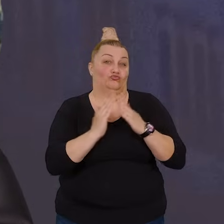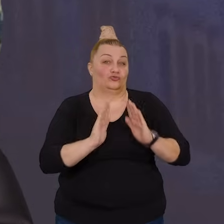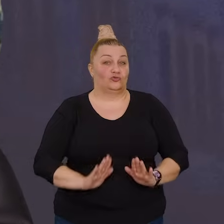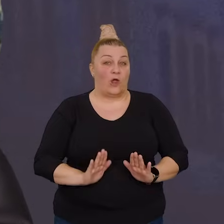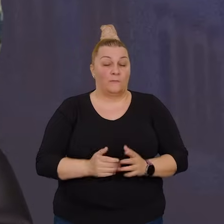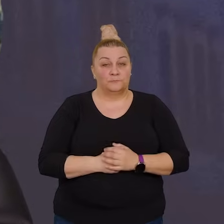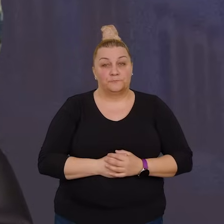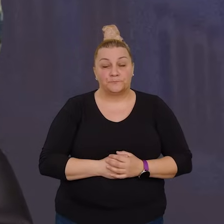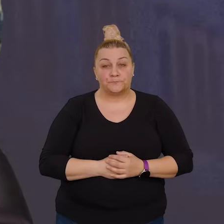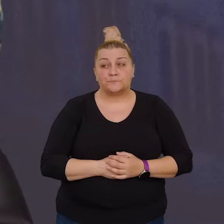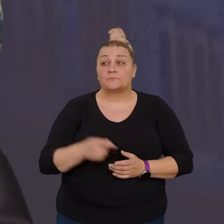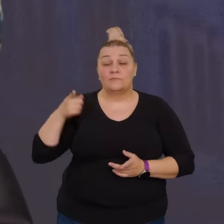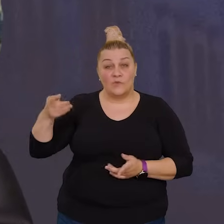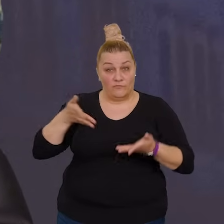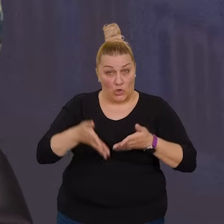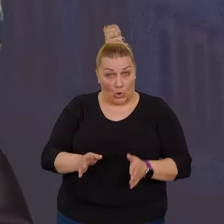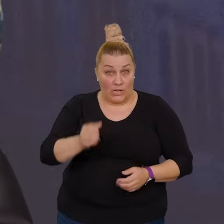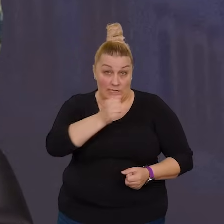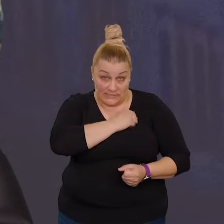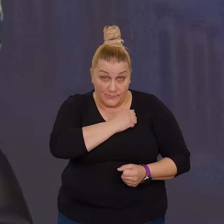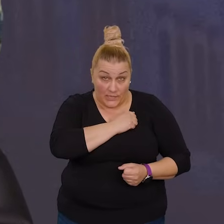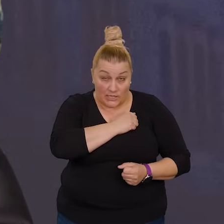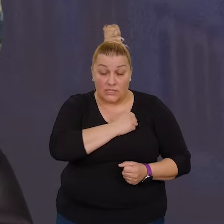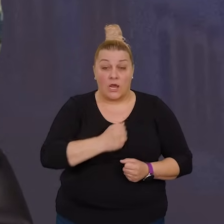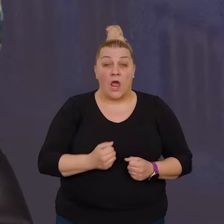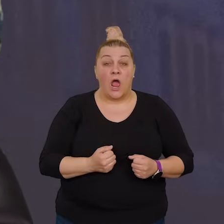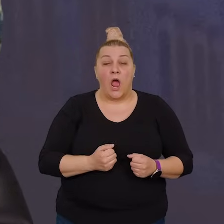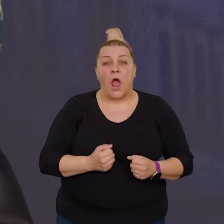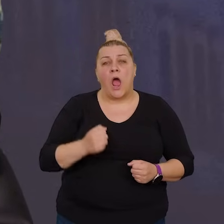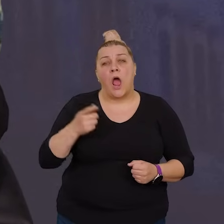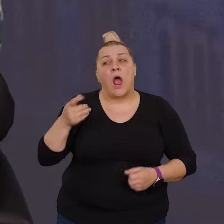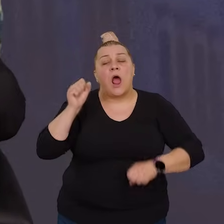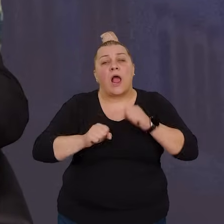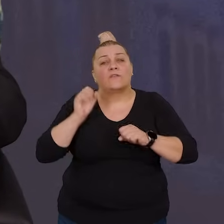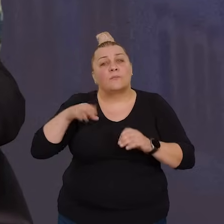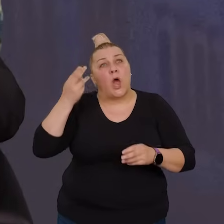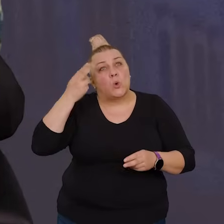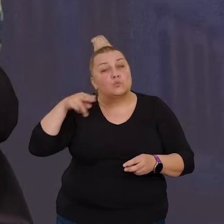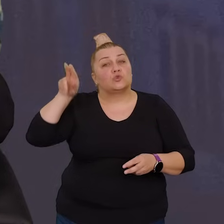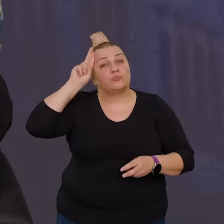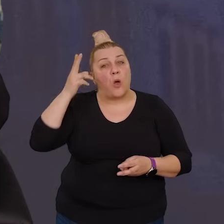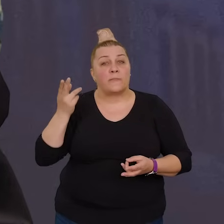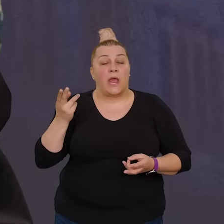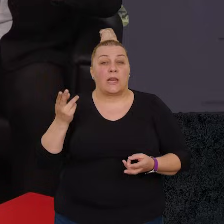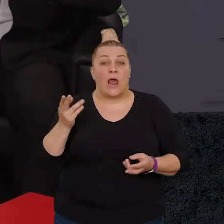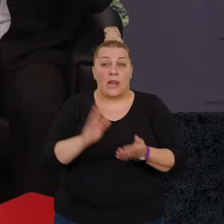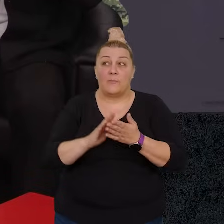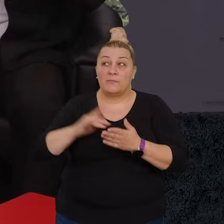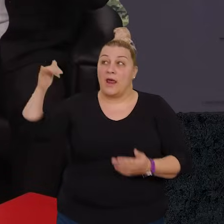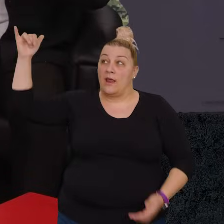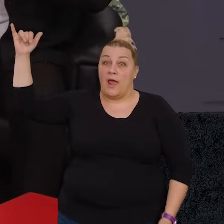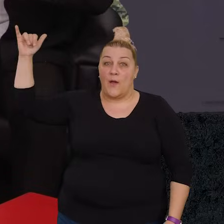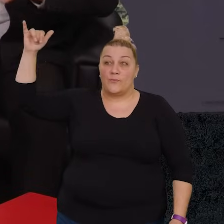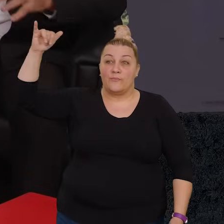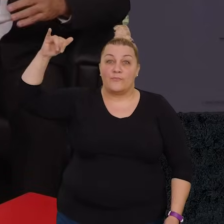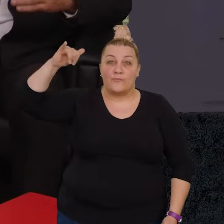evo, rekli smo u uvodu, rođeni ste ovdje u Splitu. Kakve vas uspomene, kakve vas emocije veže kad zrakoplov slijeće, pa kad vidimo